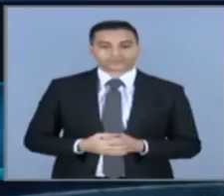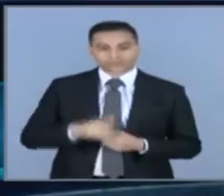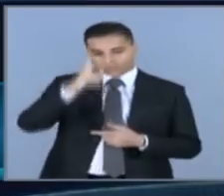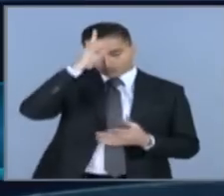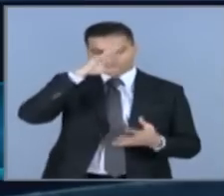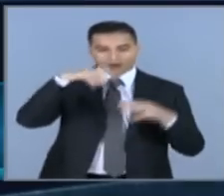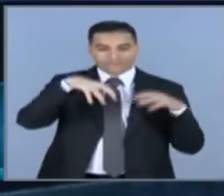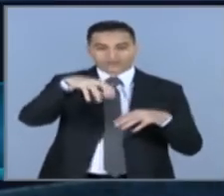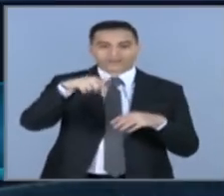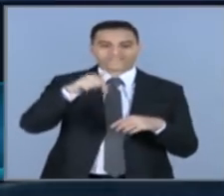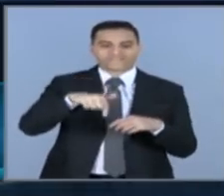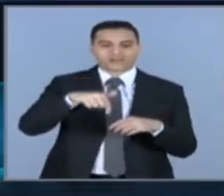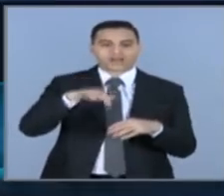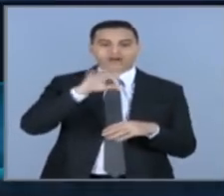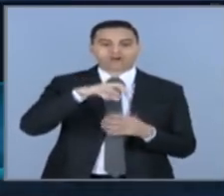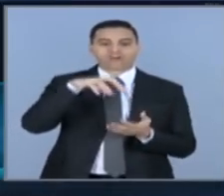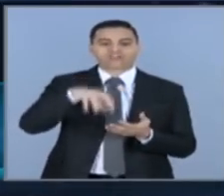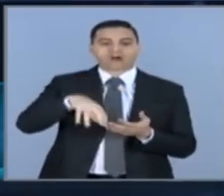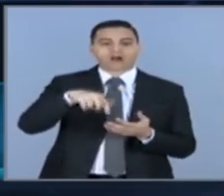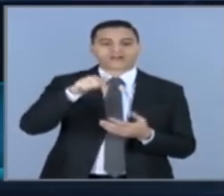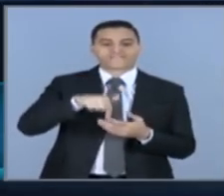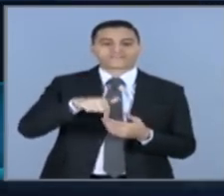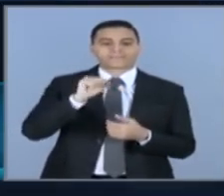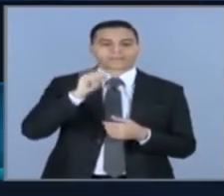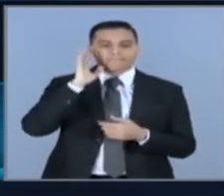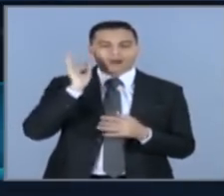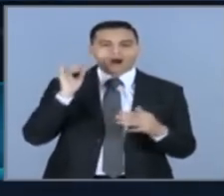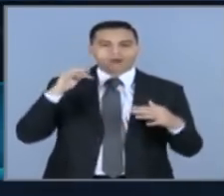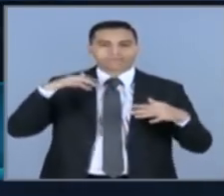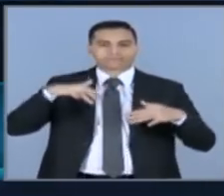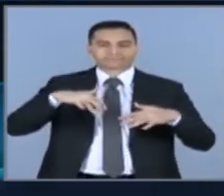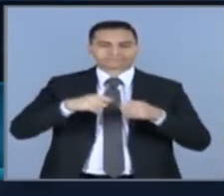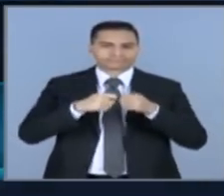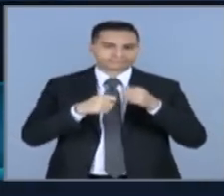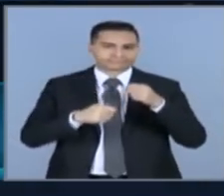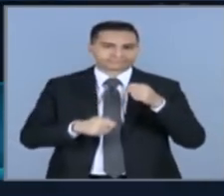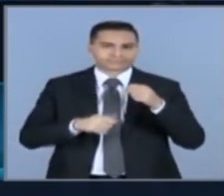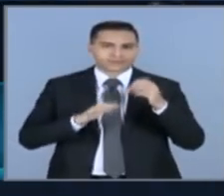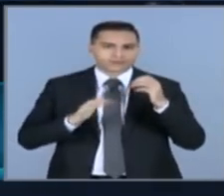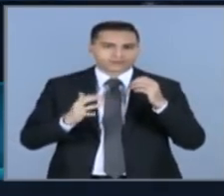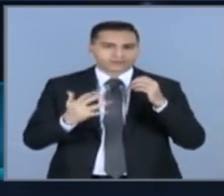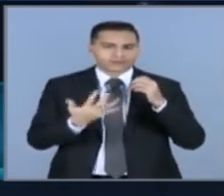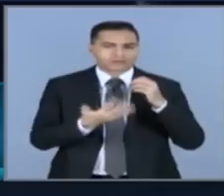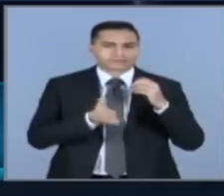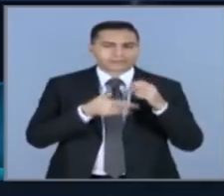جغرافيا، في أي قارة تقع مستنقعات إبارة